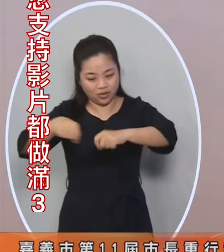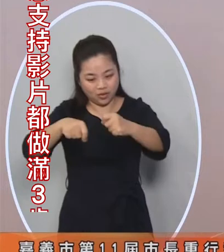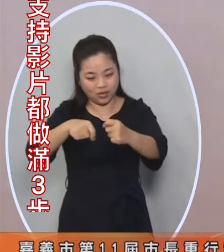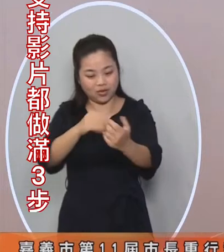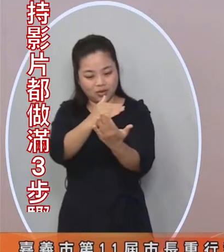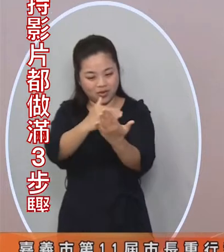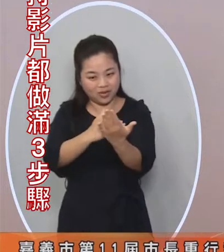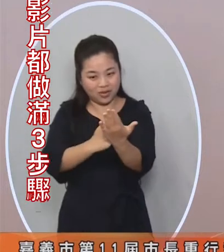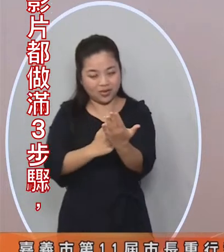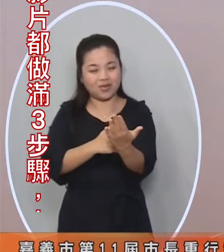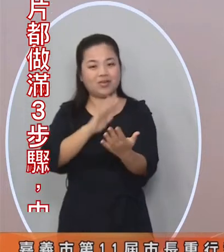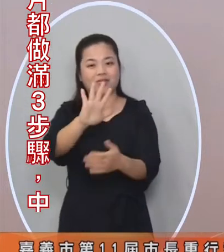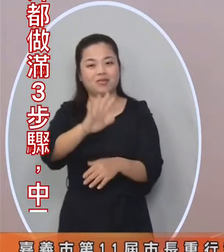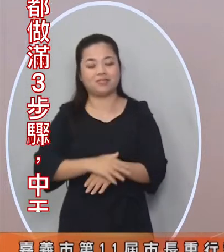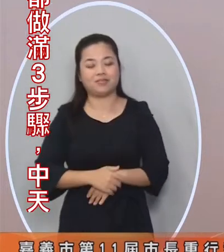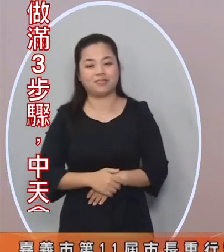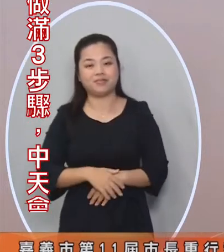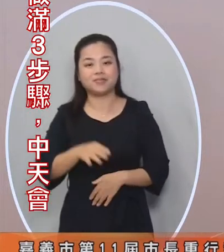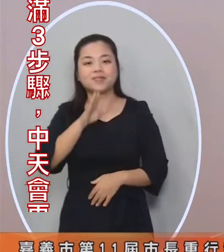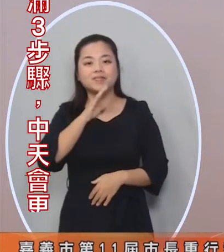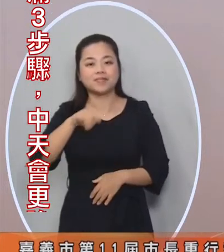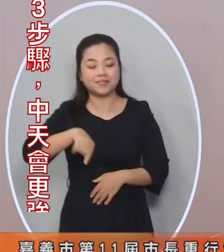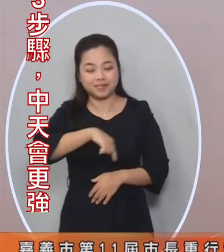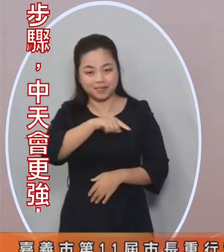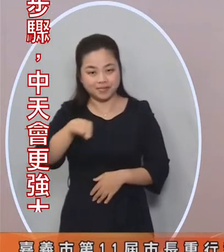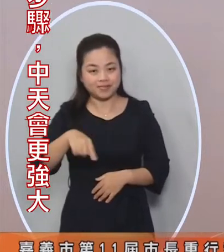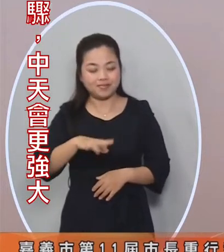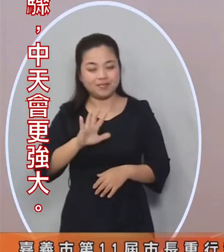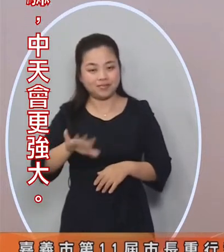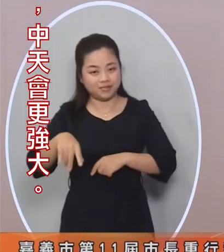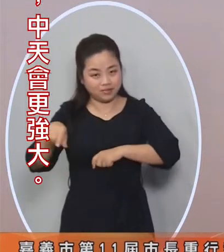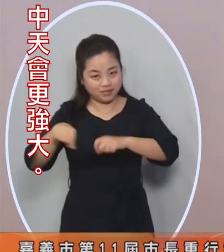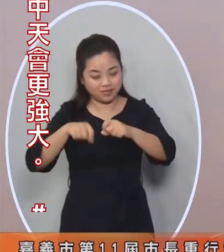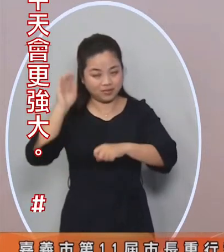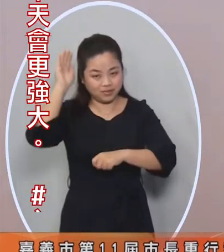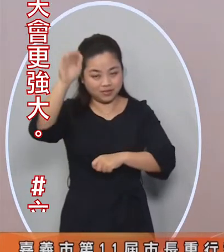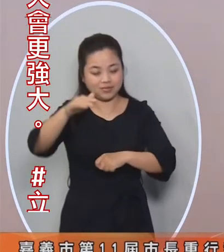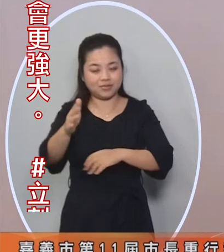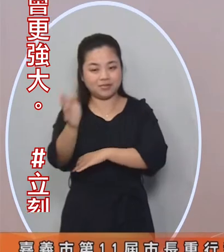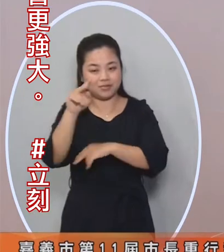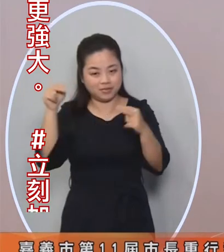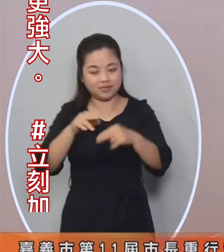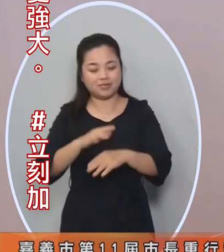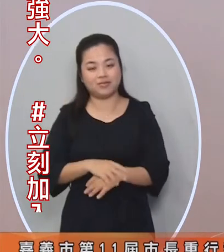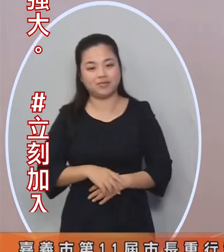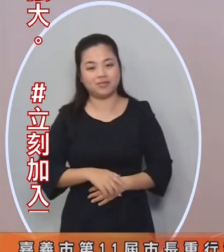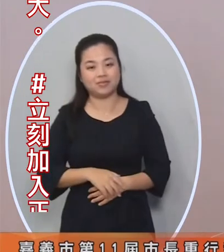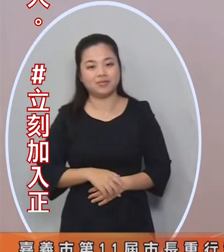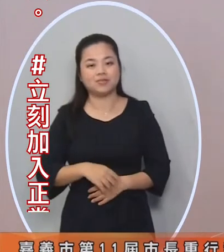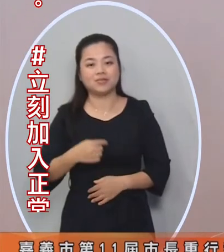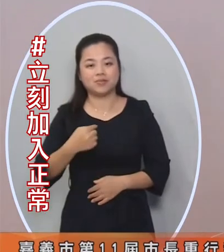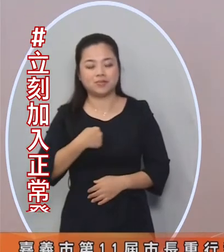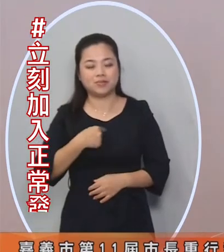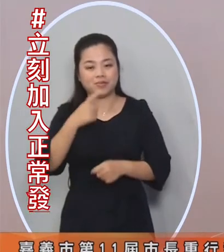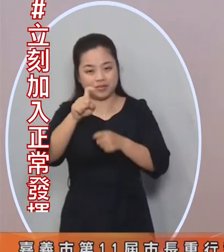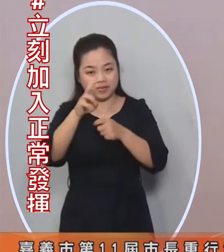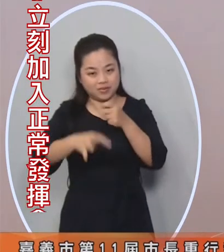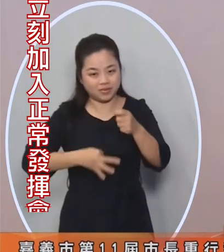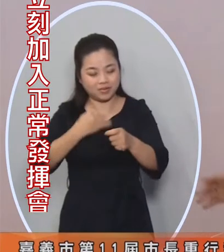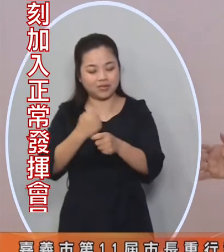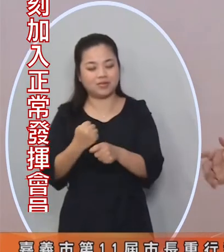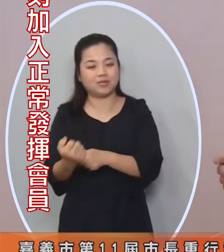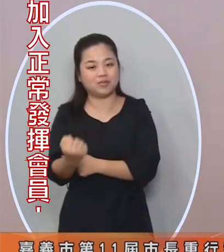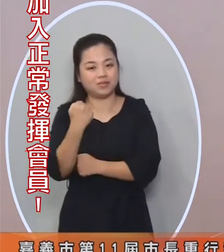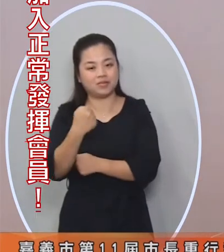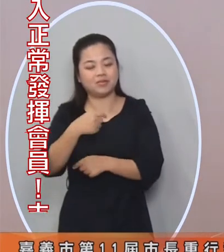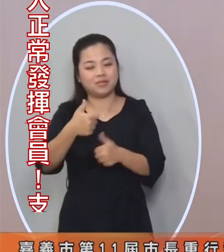我们的政绩，更是我们对未来的规划，我们的政见。我想闽会十多年来感